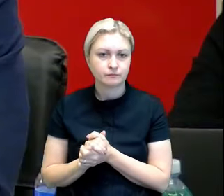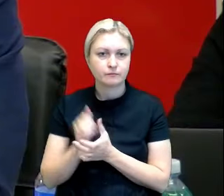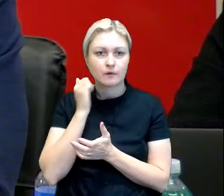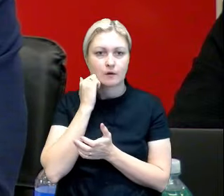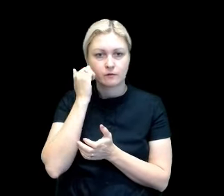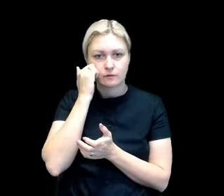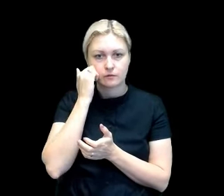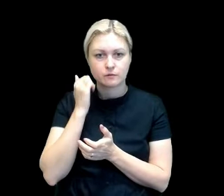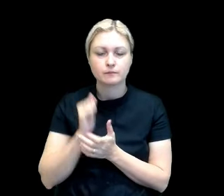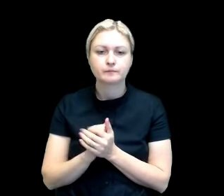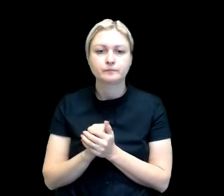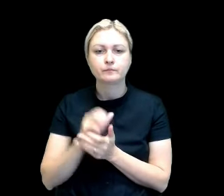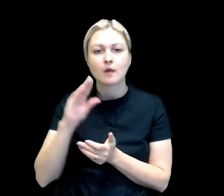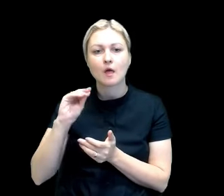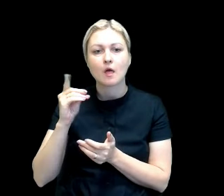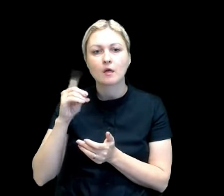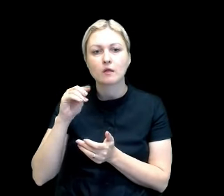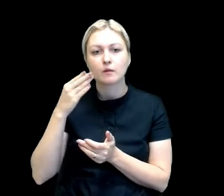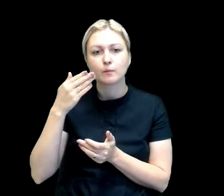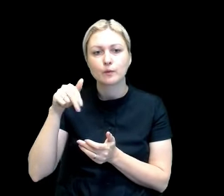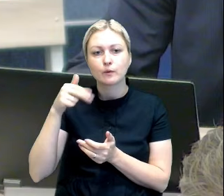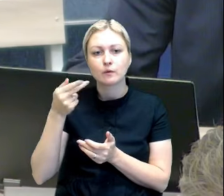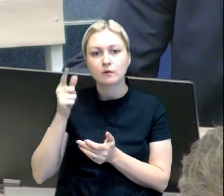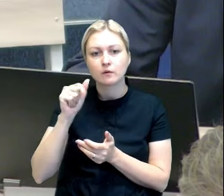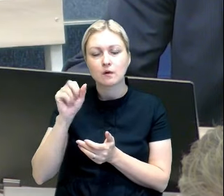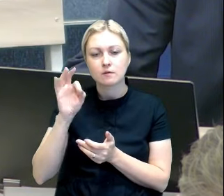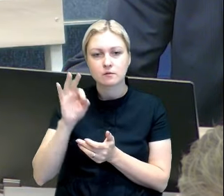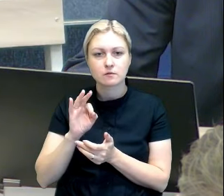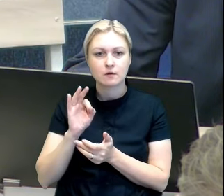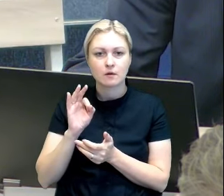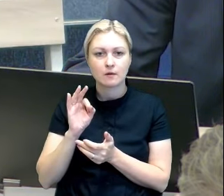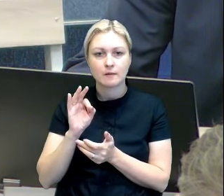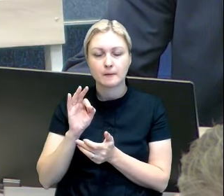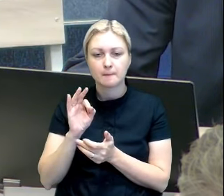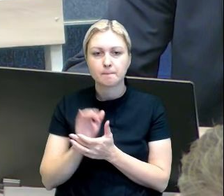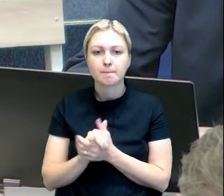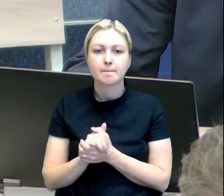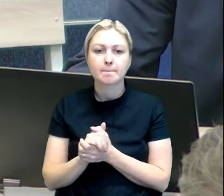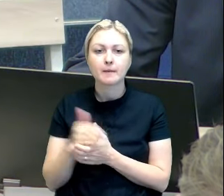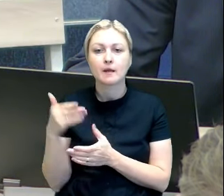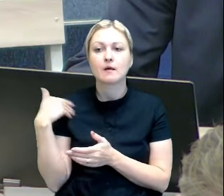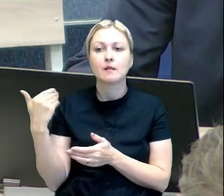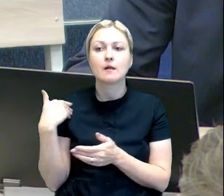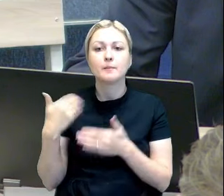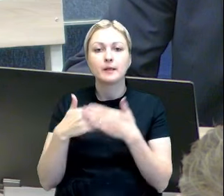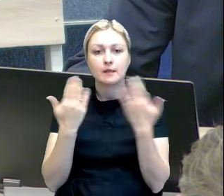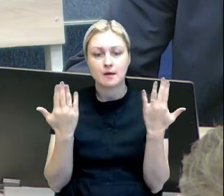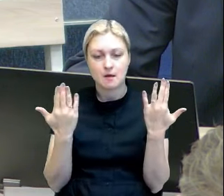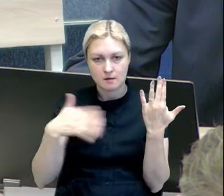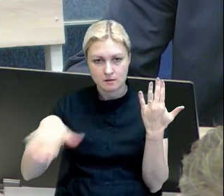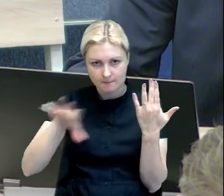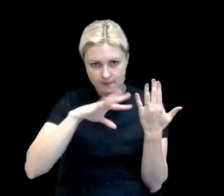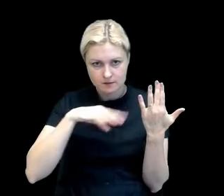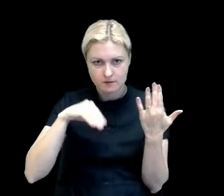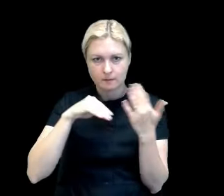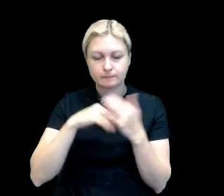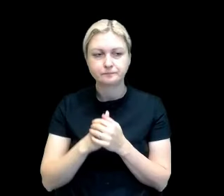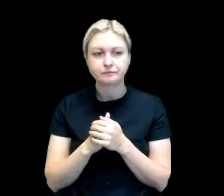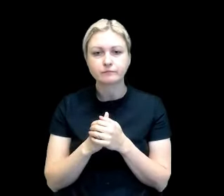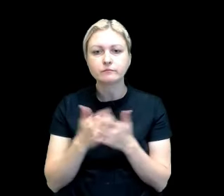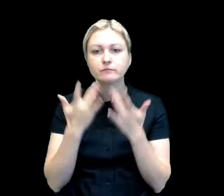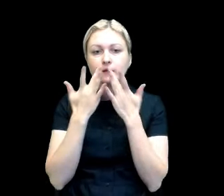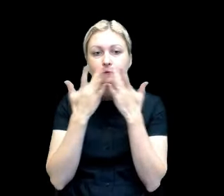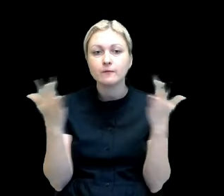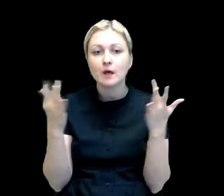kvederis prašau jūsų pasisakymas laba diena visiems a na viešasis sektorius ir ir